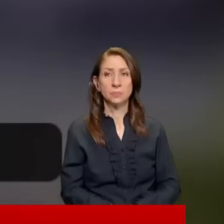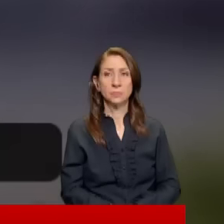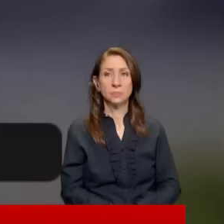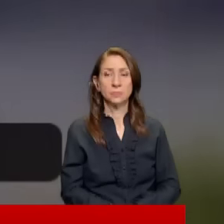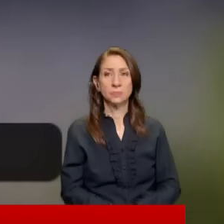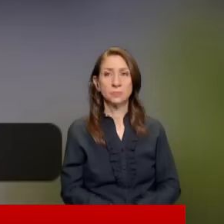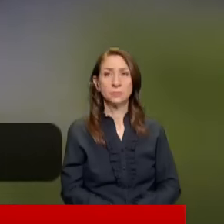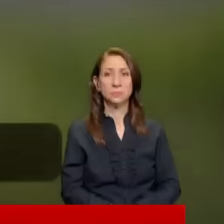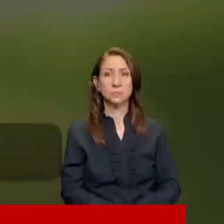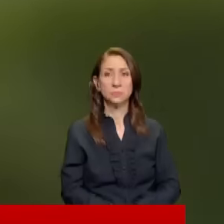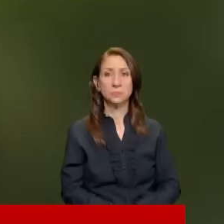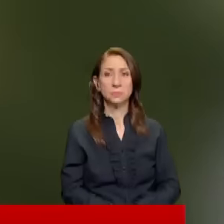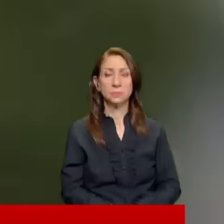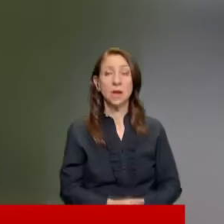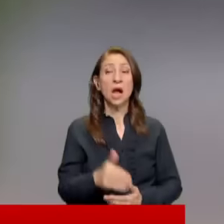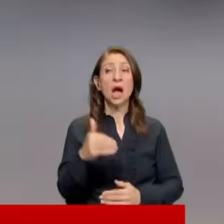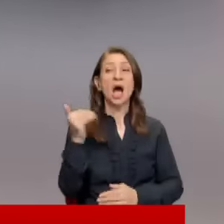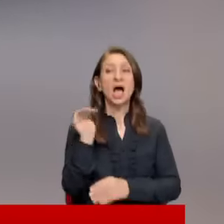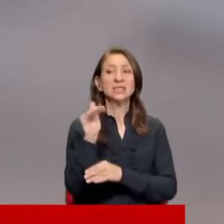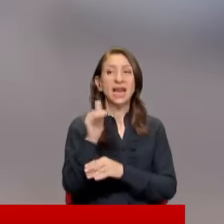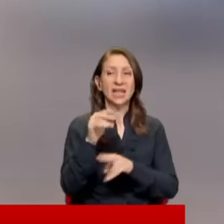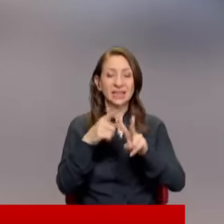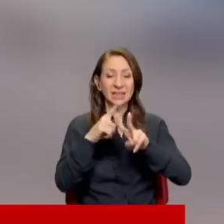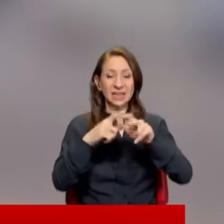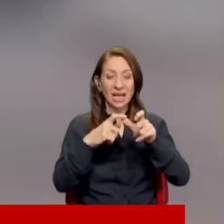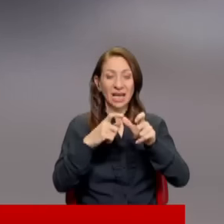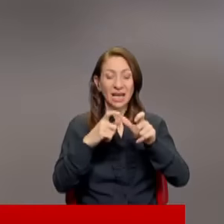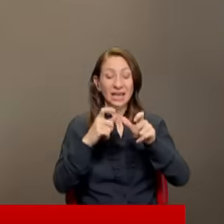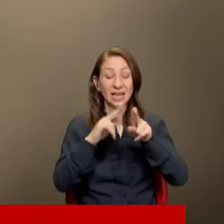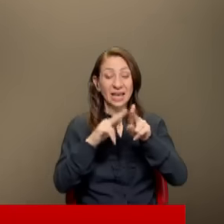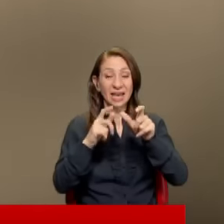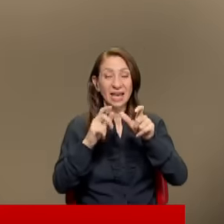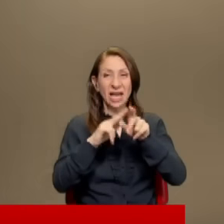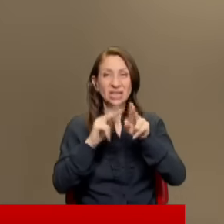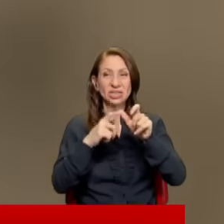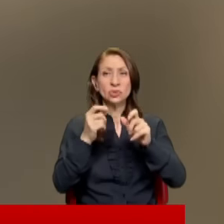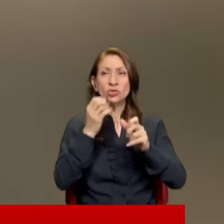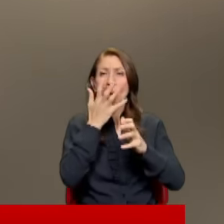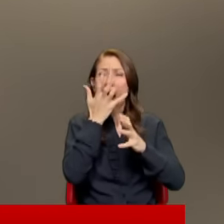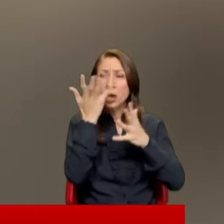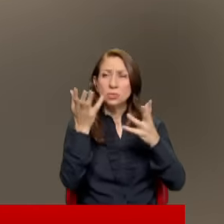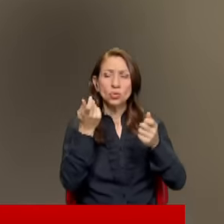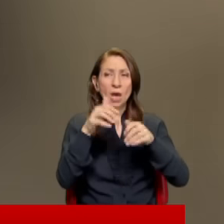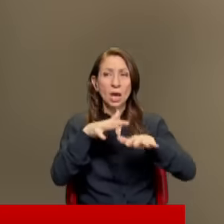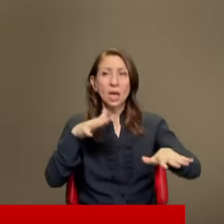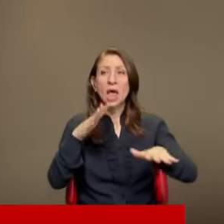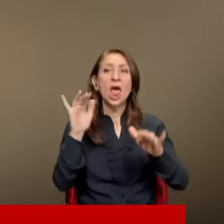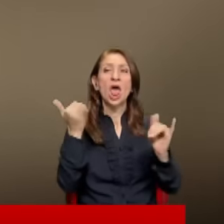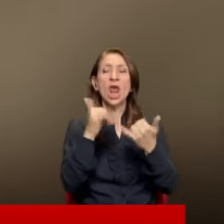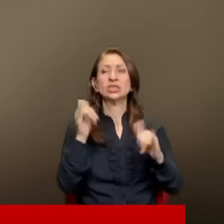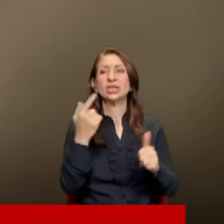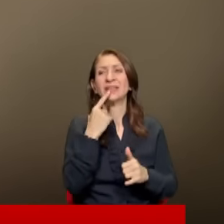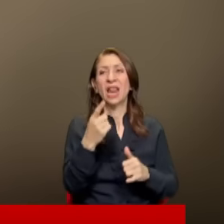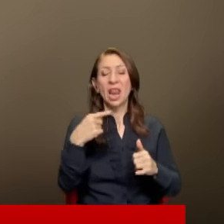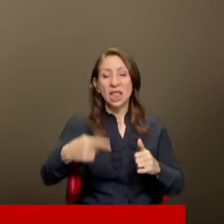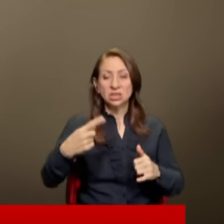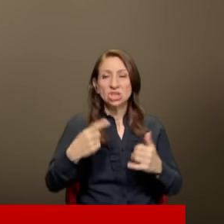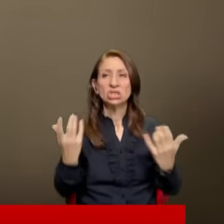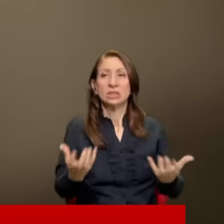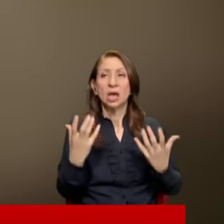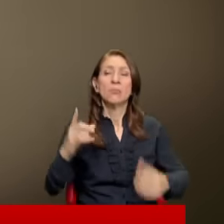oldu silah atıyorlar Aksaray'da Nakkaş mahallesi'de ise Mahalle sakinlerini dumana boğdu düğün konvoyu eğl ad altında lastik